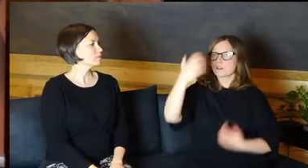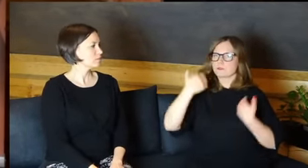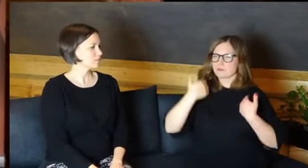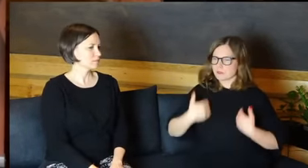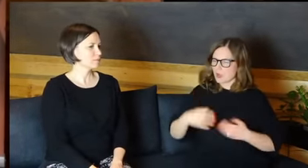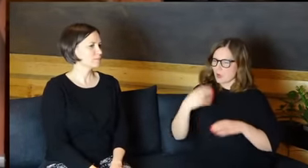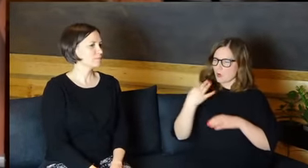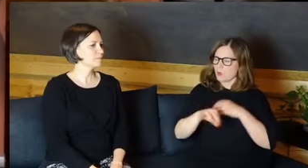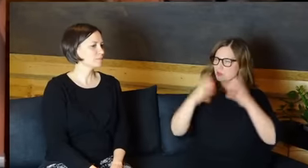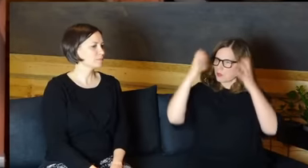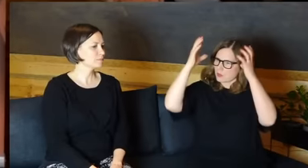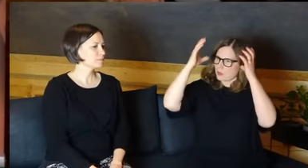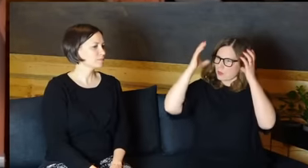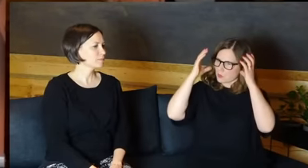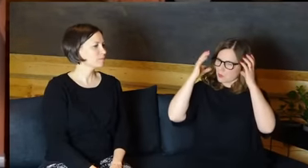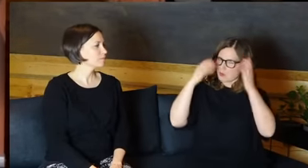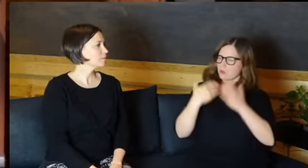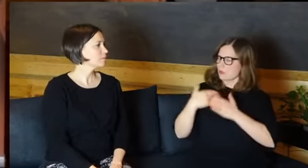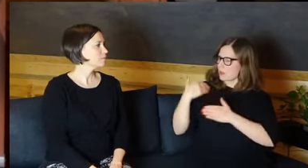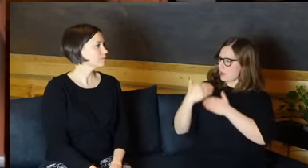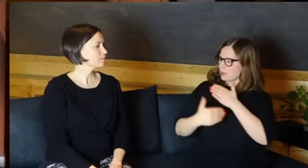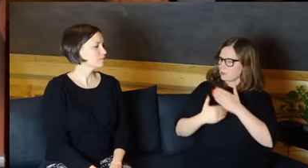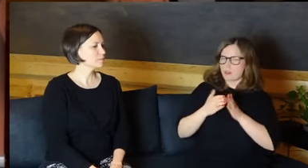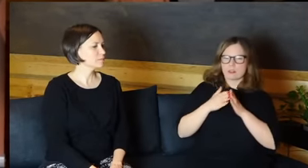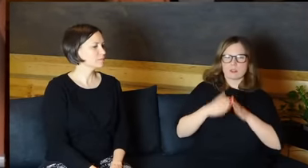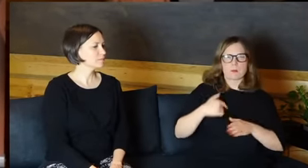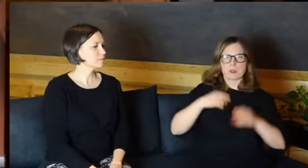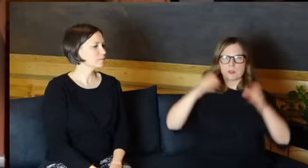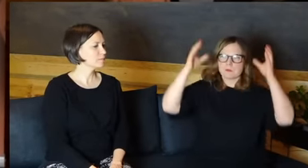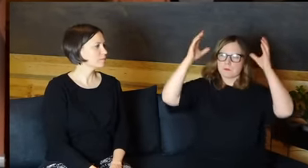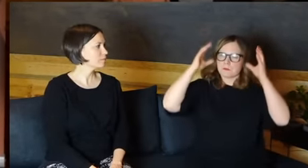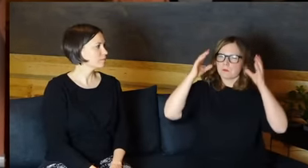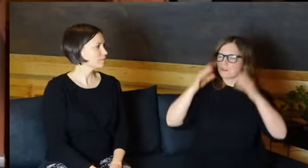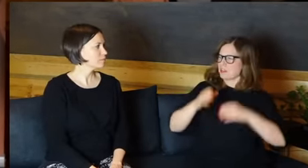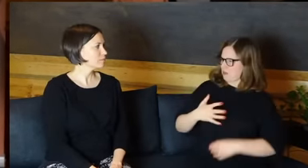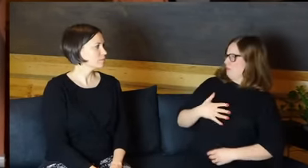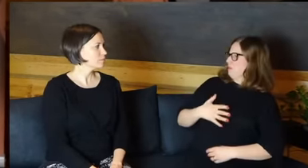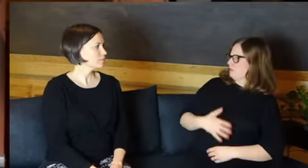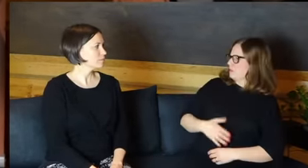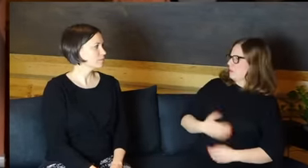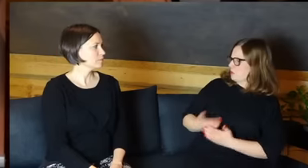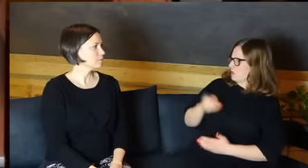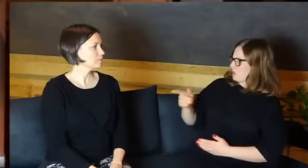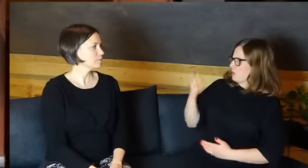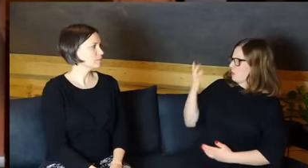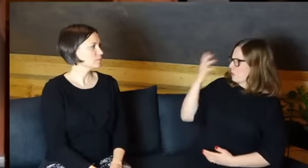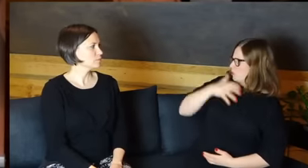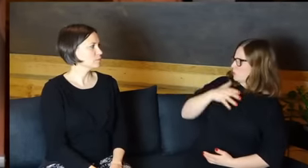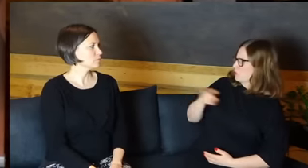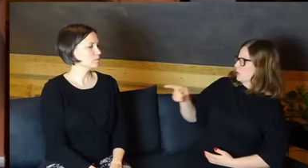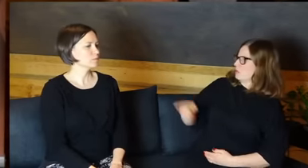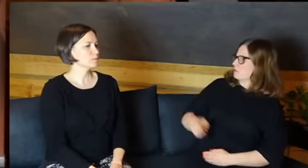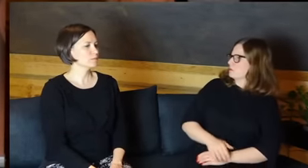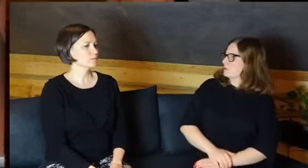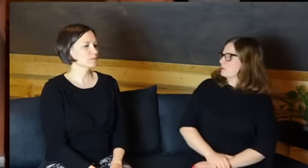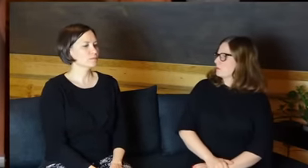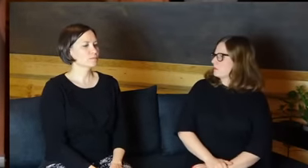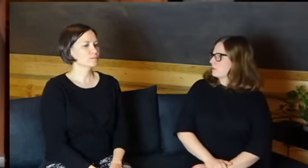kruunuani minun esi-isieni jälkeen. Hoo, miksi olet noin musta?